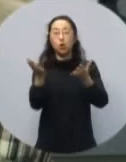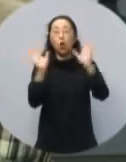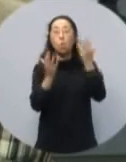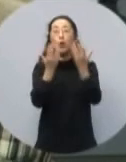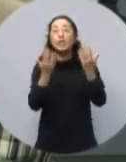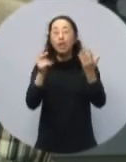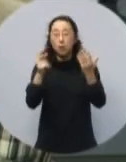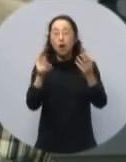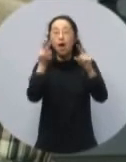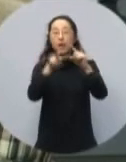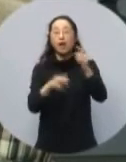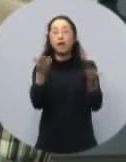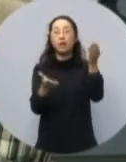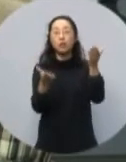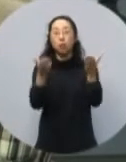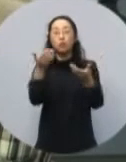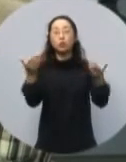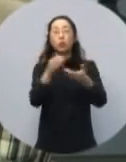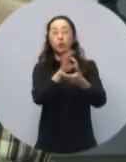護職員を募集します。